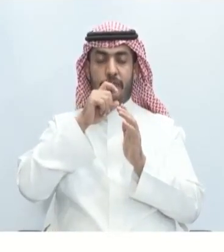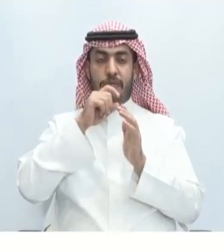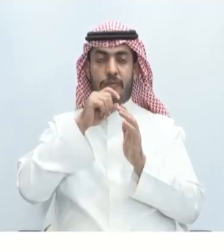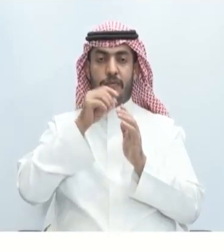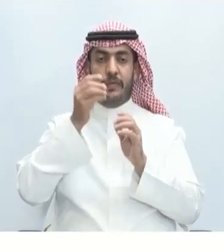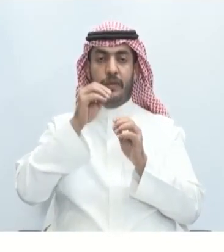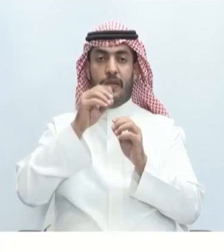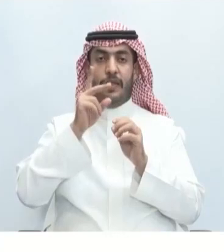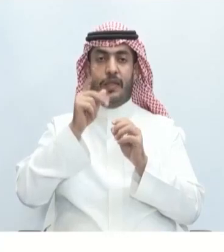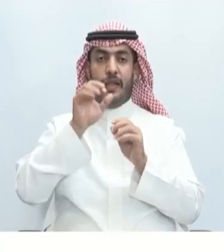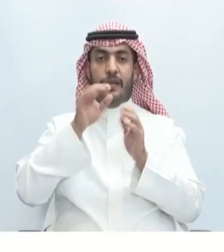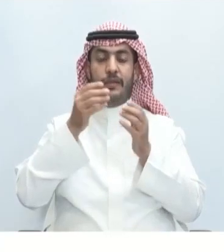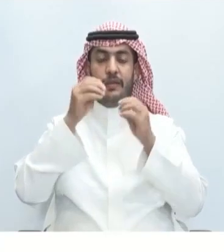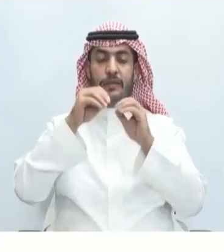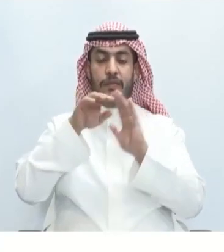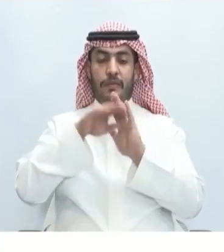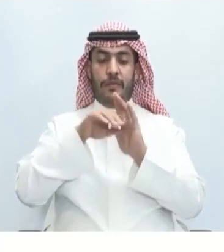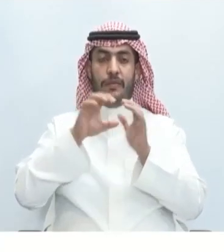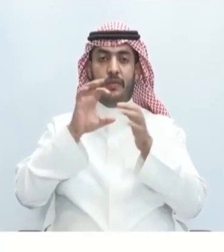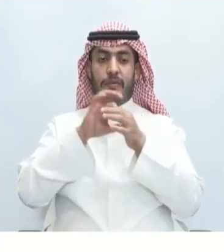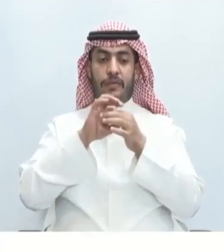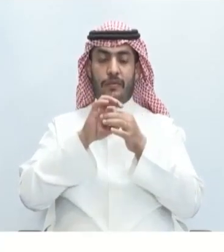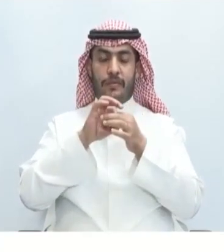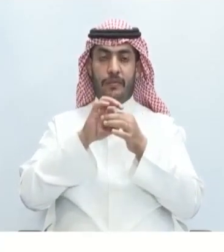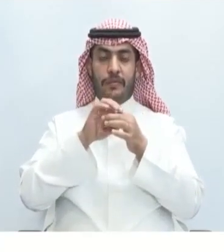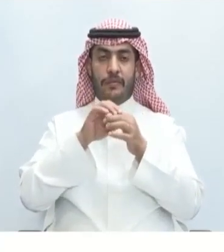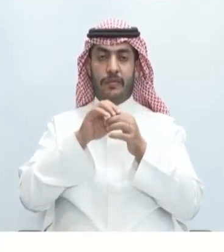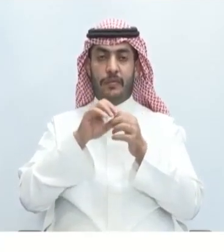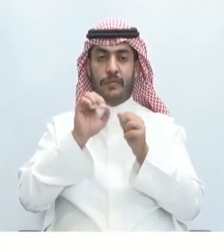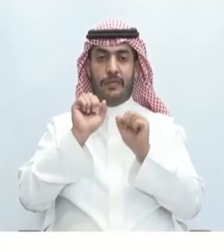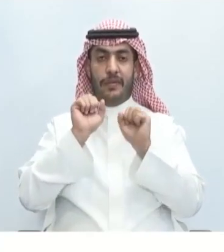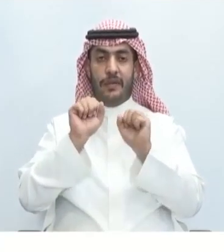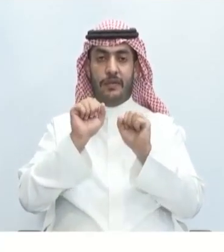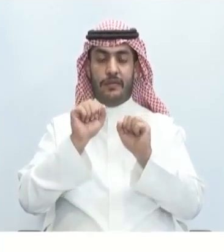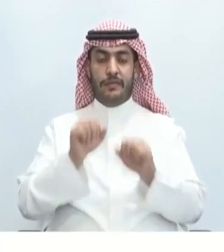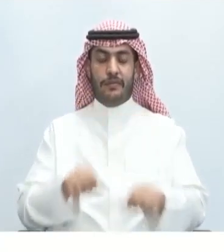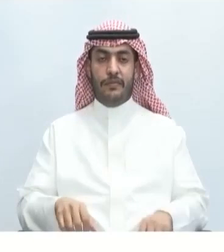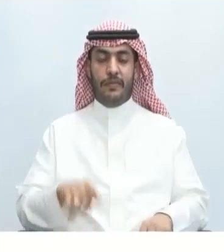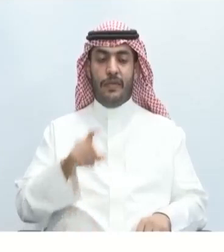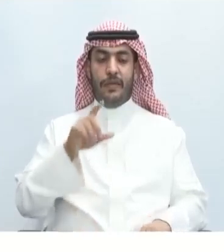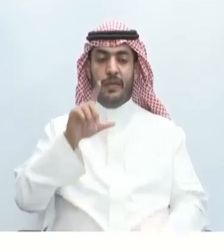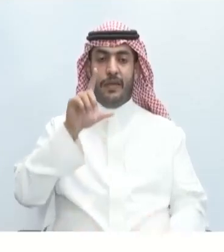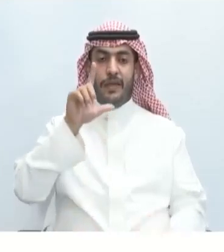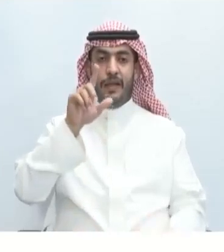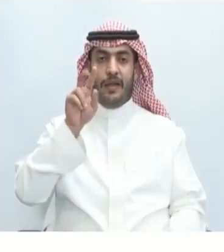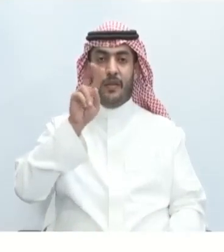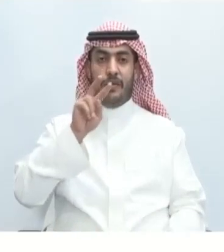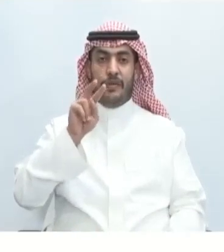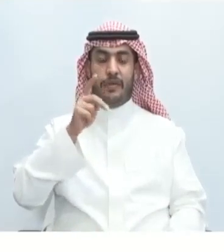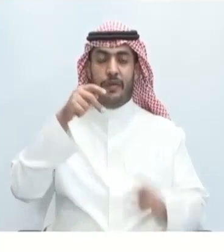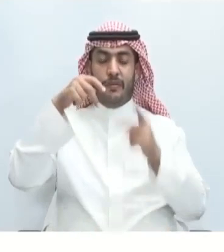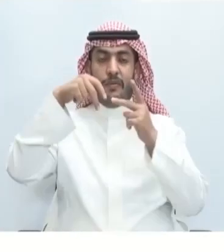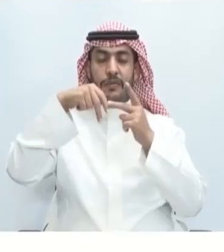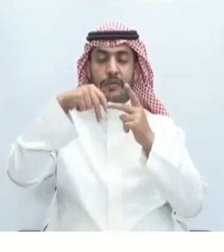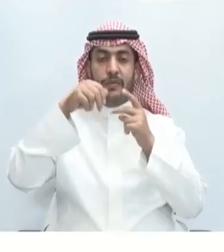بحجم الطاقه السعبيه و تكون اكبر لدينا قيد اخر وهو ايضا ما يتعلق في من ال 22 الى ال 28